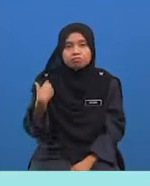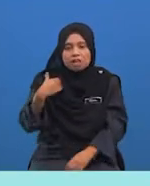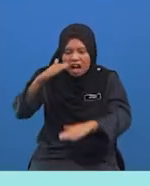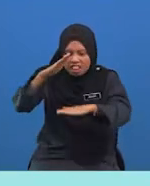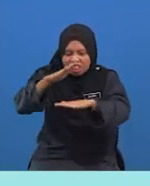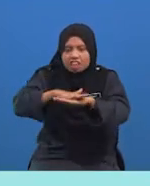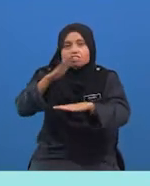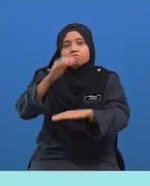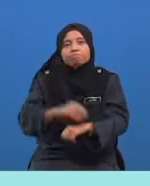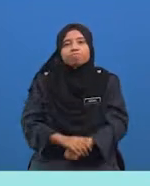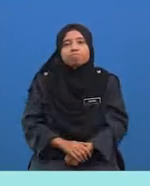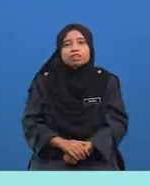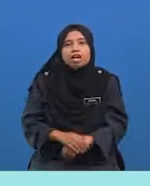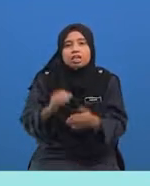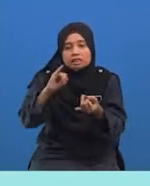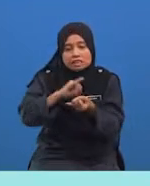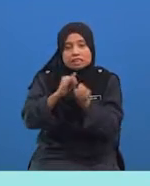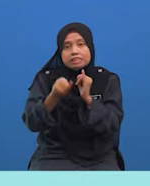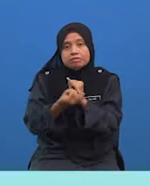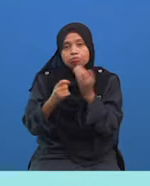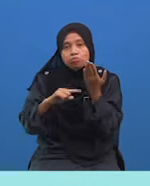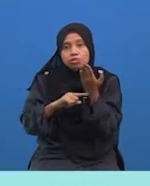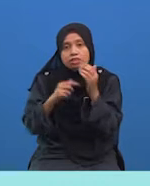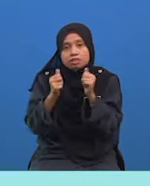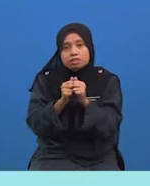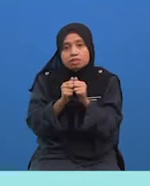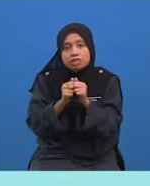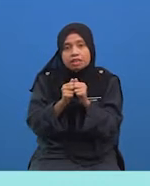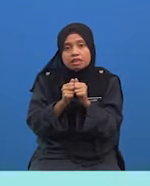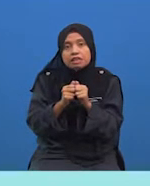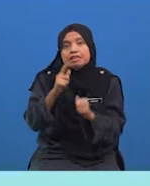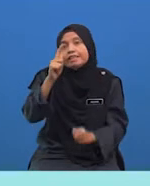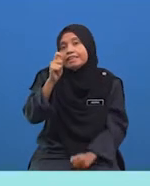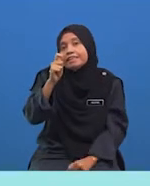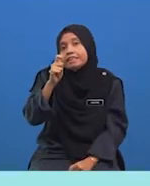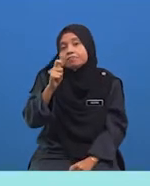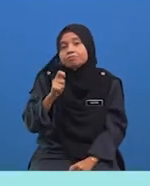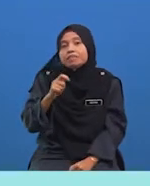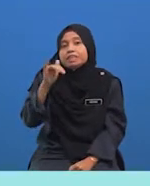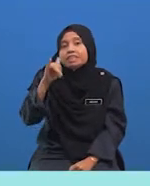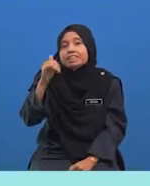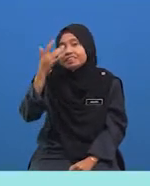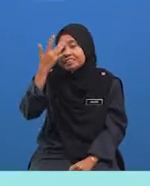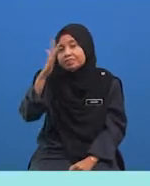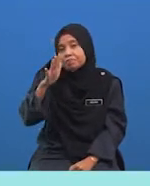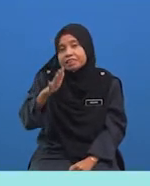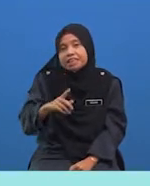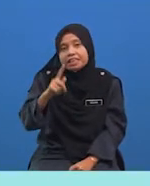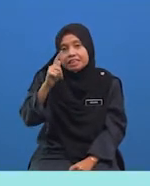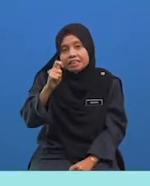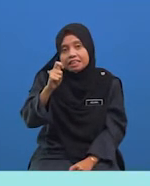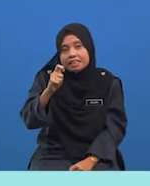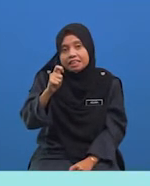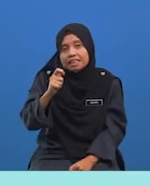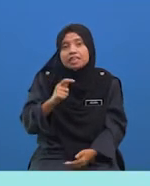bahagian atas sekali. Iklimnya bermula dengan huruf T. Ya, pandai murid-murid.